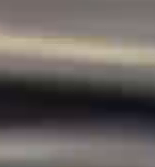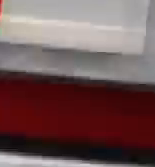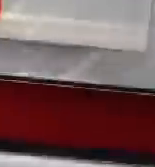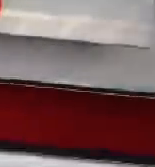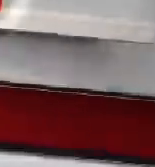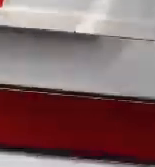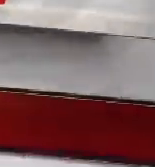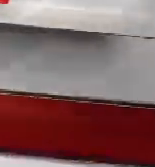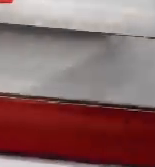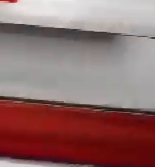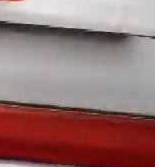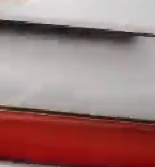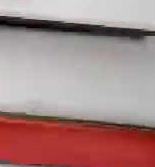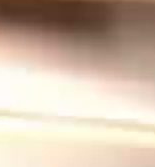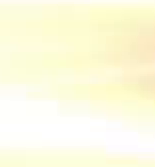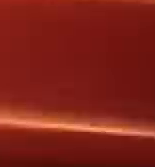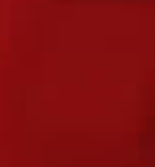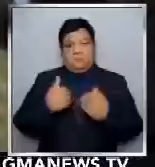Aquino.